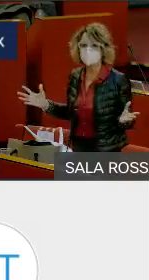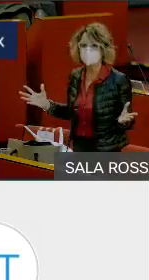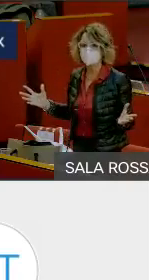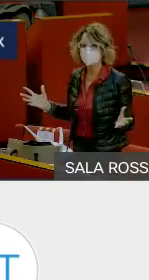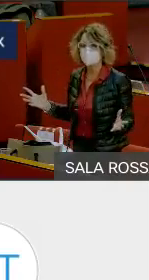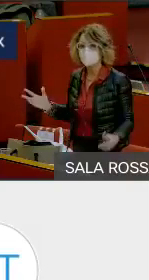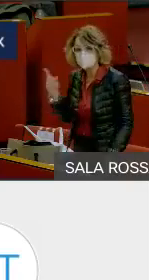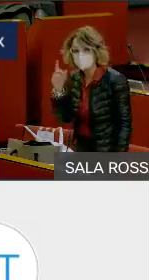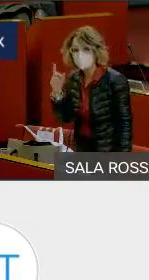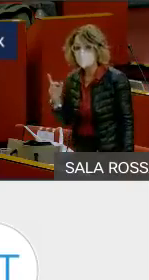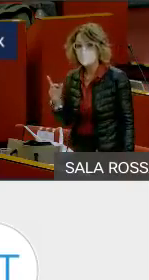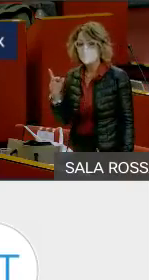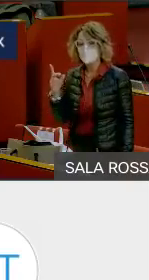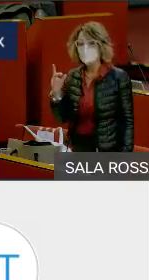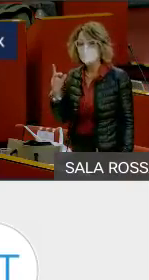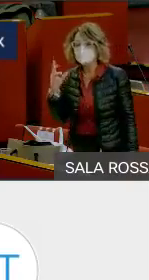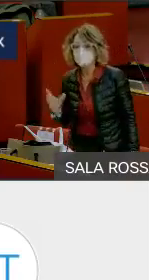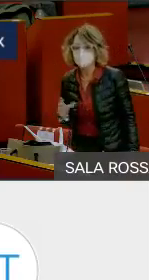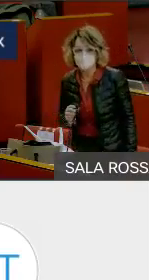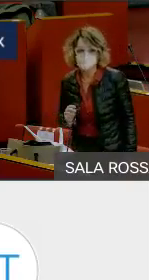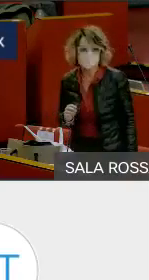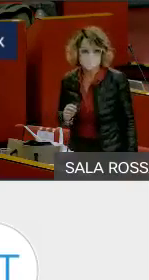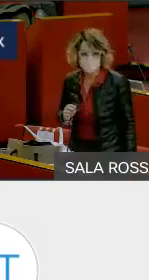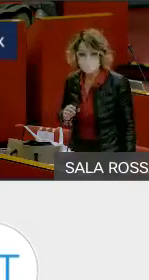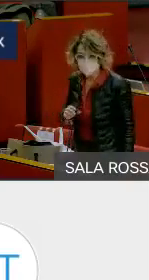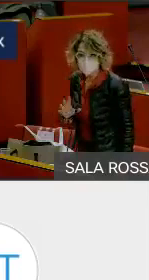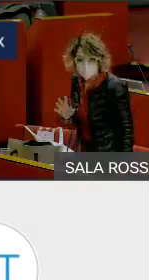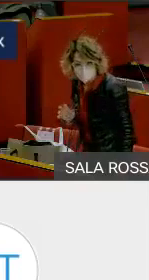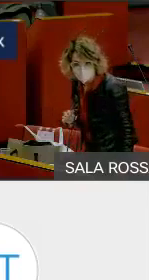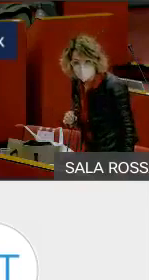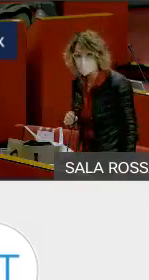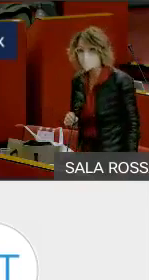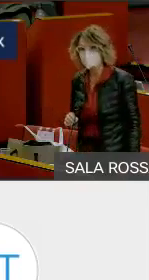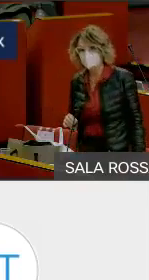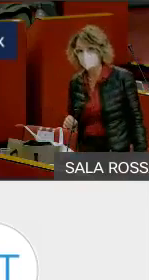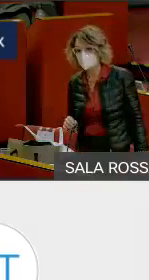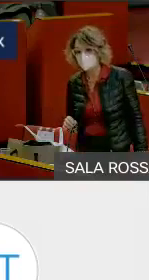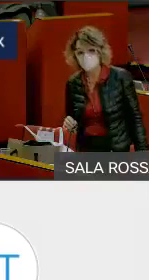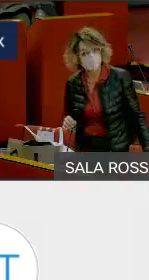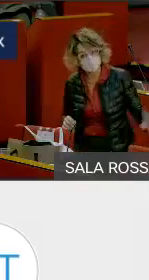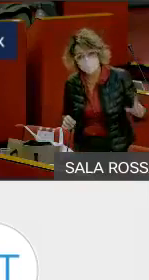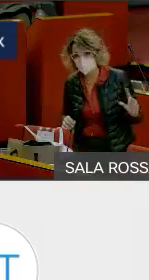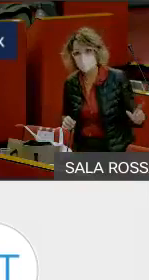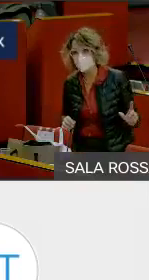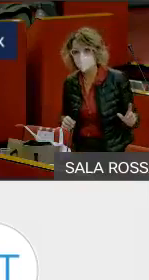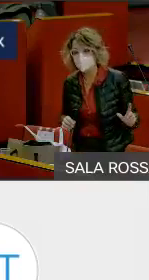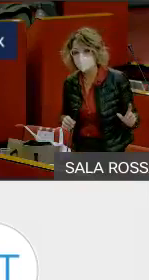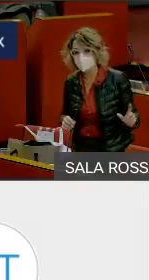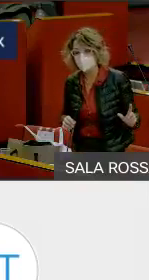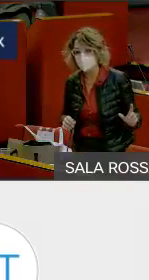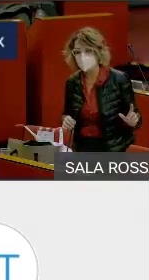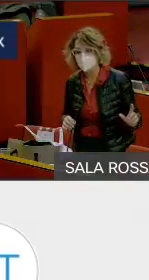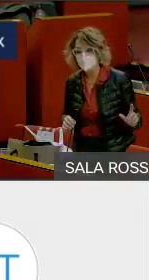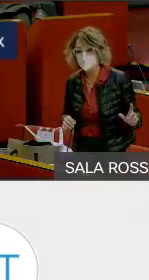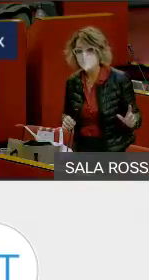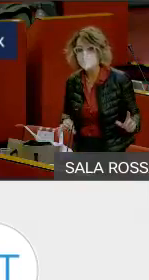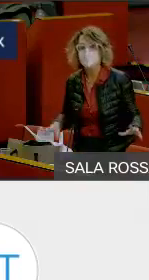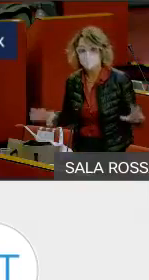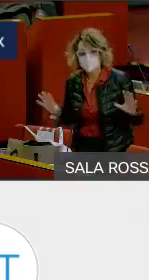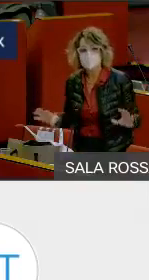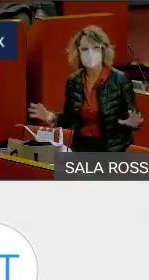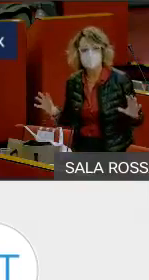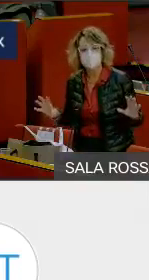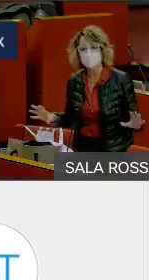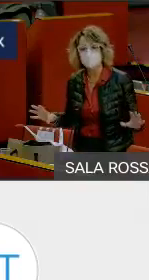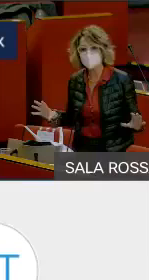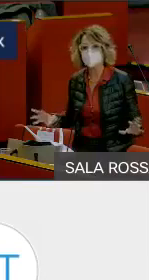sbagliando perché l'umiltà di accettare e capire che si sbaglia non è una conquista politica della minoranza guardate però una